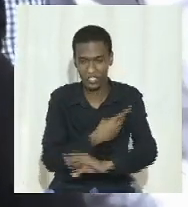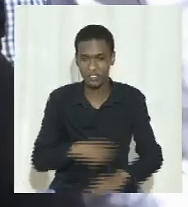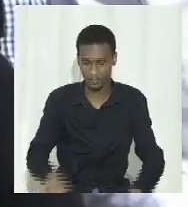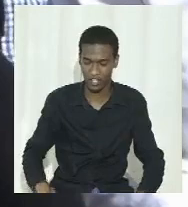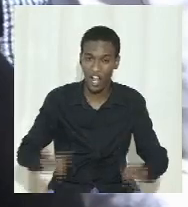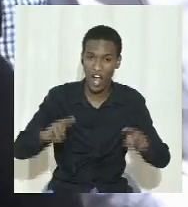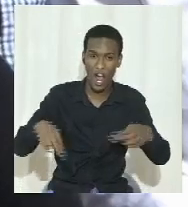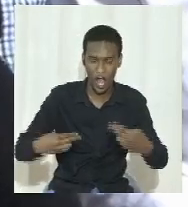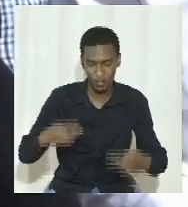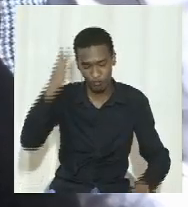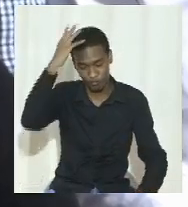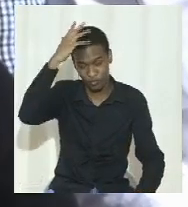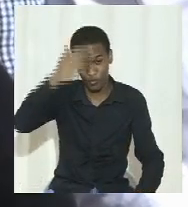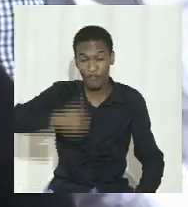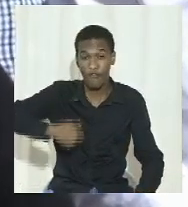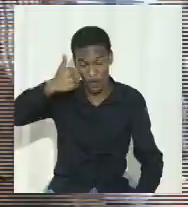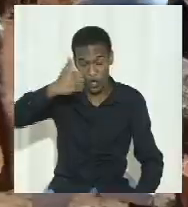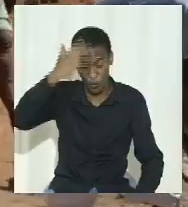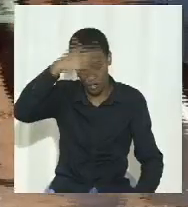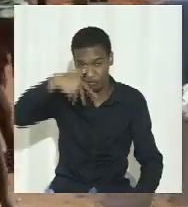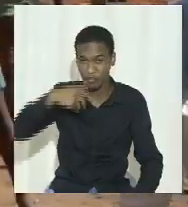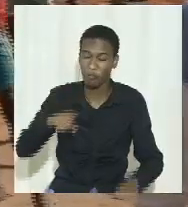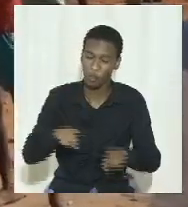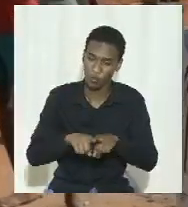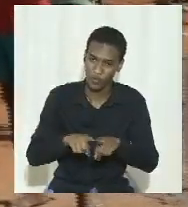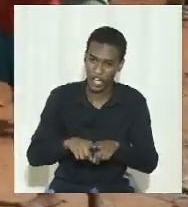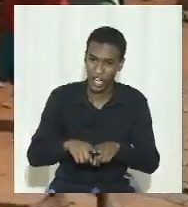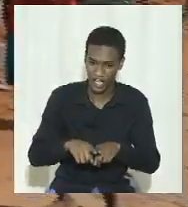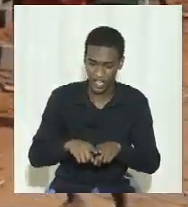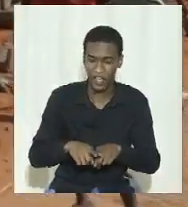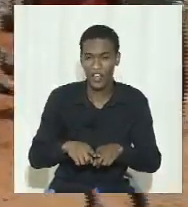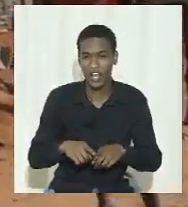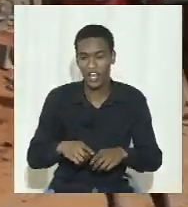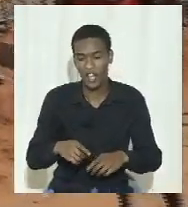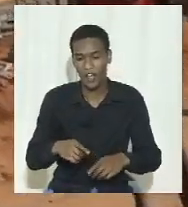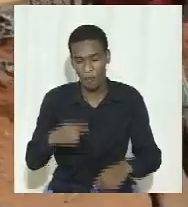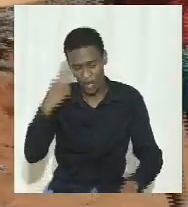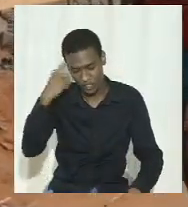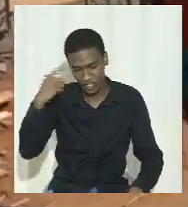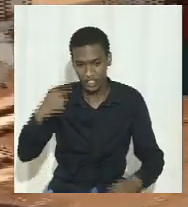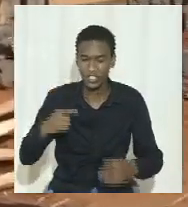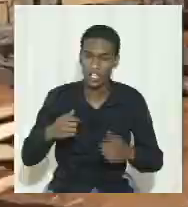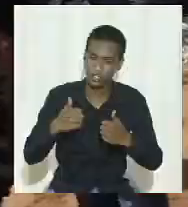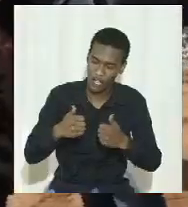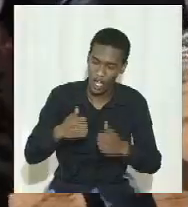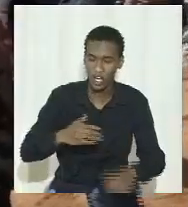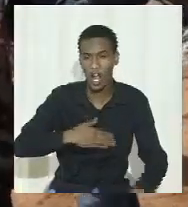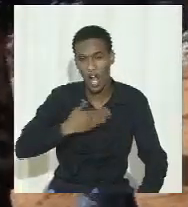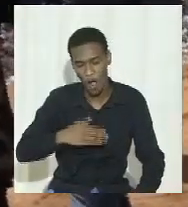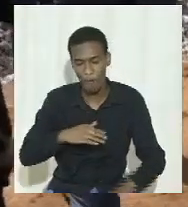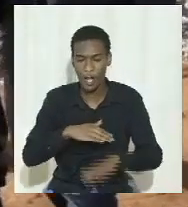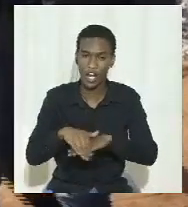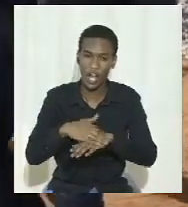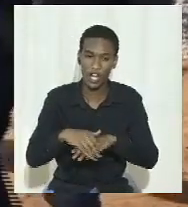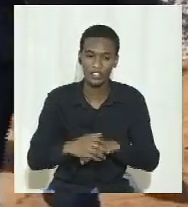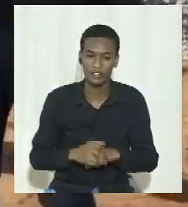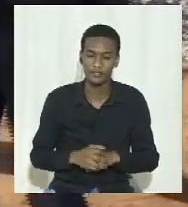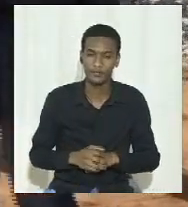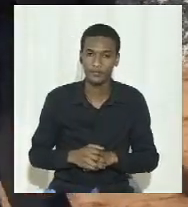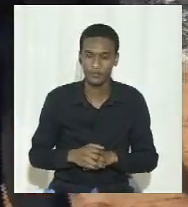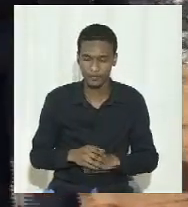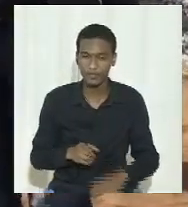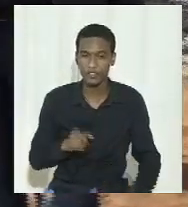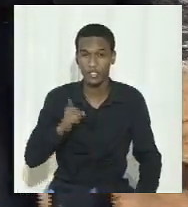ain'olona tsirairay avy ny ain'ny vahoaka malagasy. Ny 500 ny asa fanamboarana ilay toby fanarerana ratsakafo